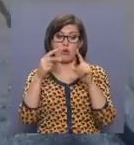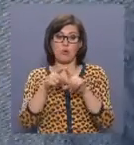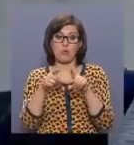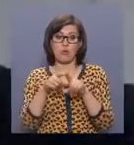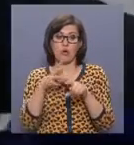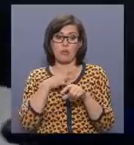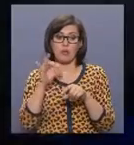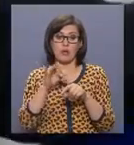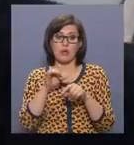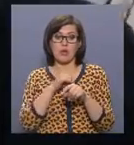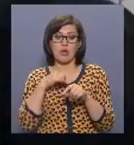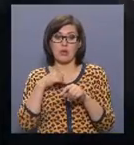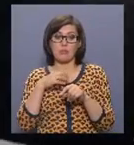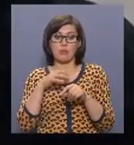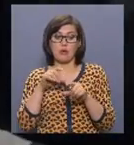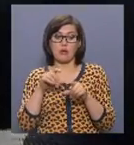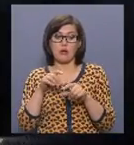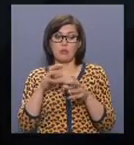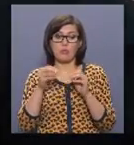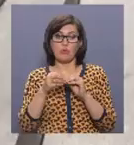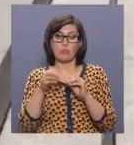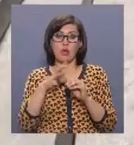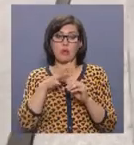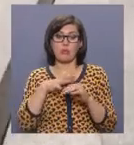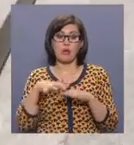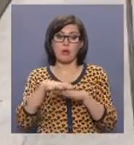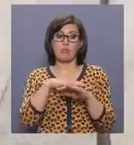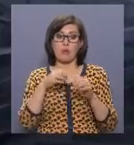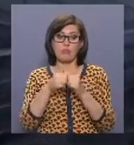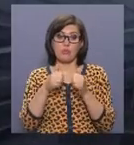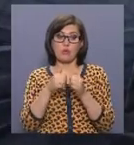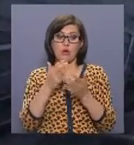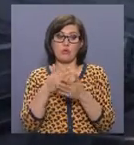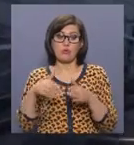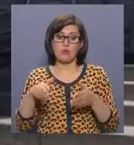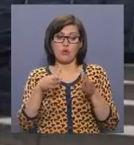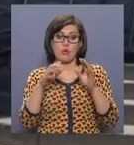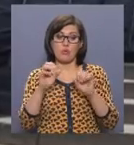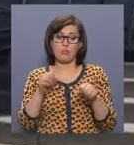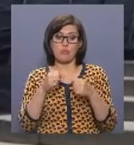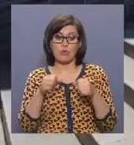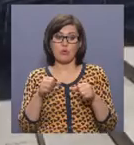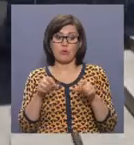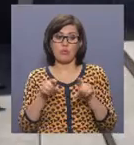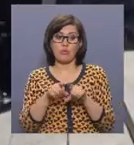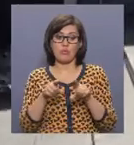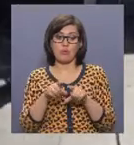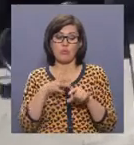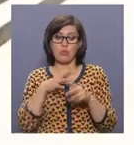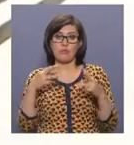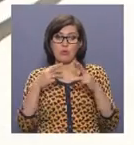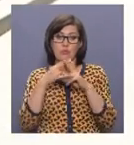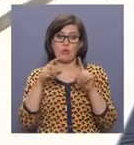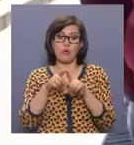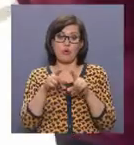Бұл Астанадағы ең жаман жол емес, оның жағалауындағы жол мүлдем сын көтермейді. Инфрақұрылым